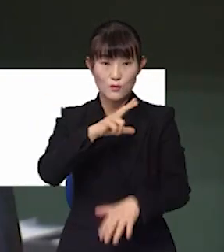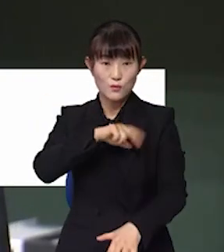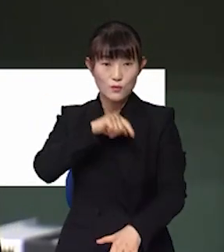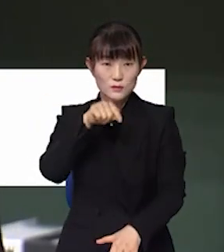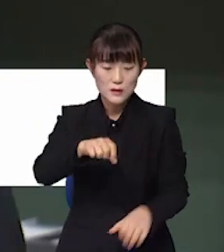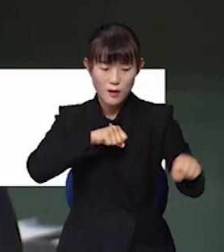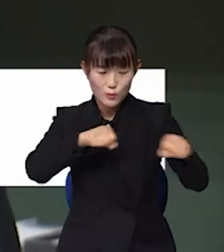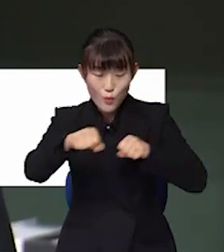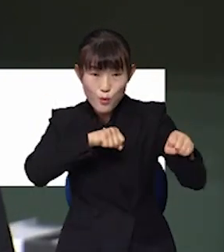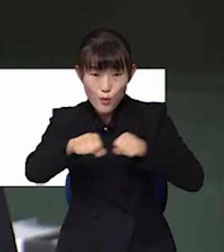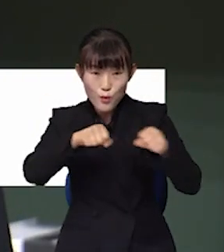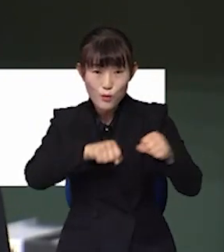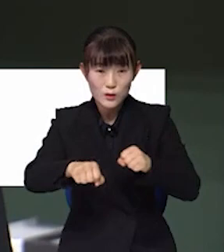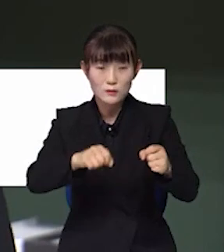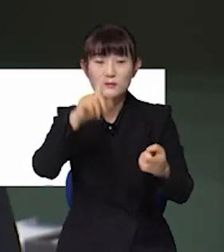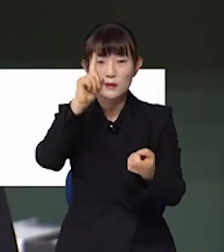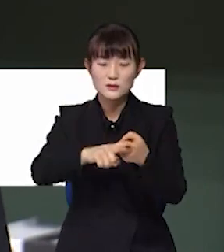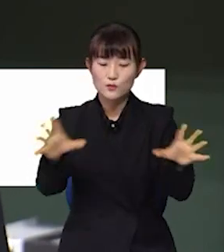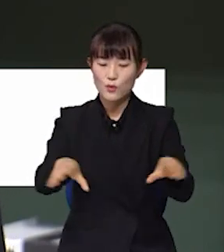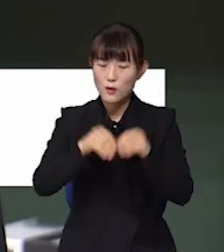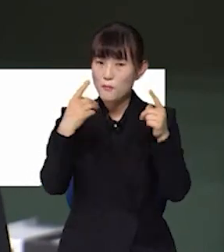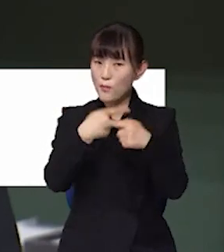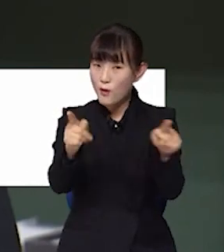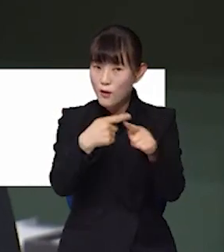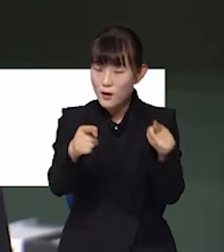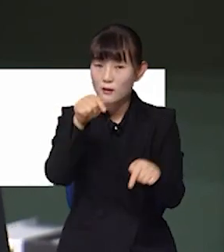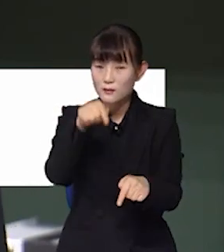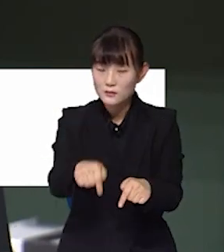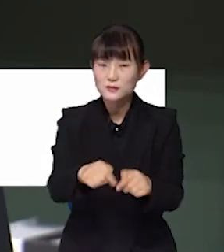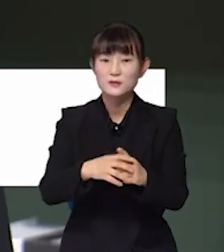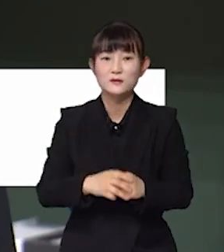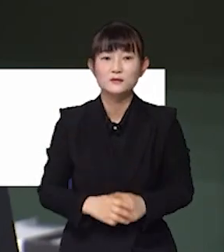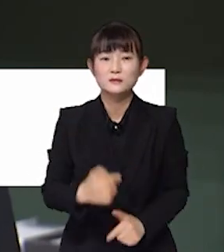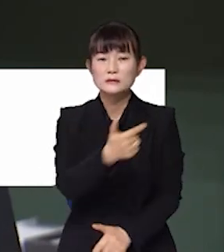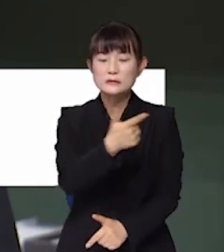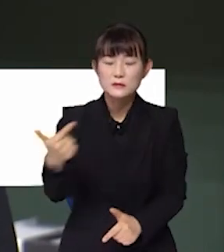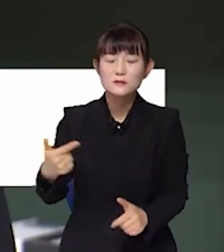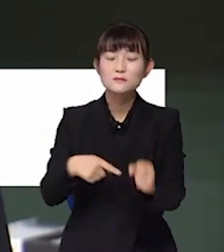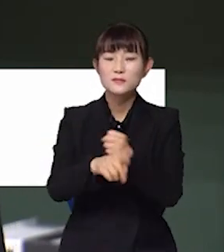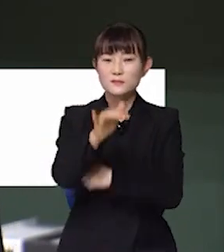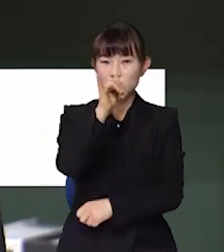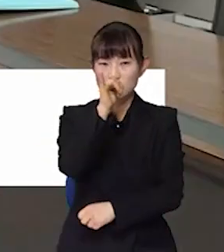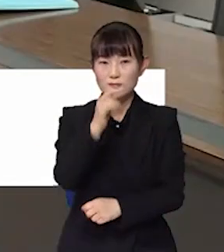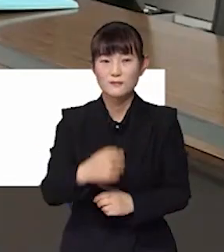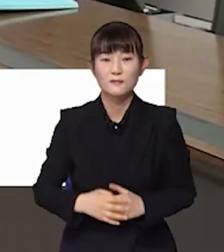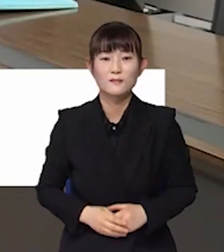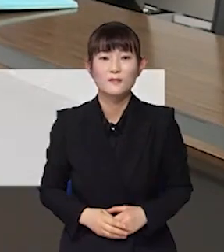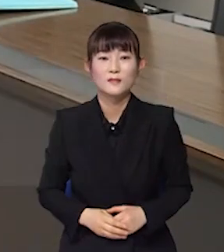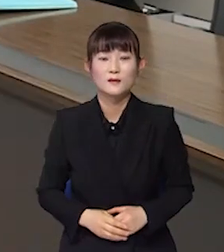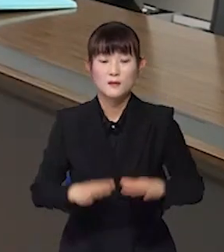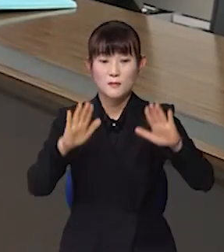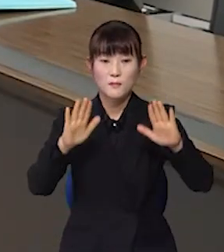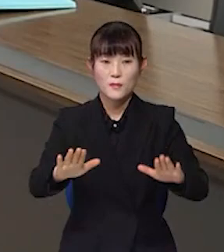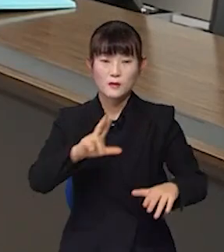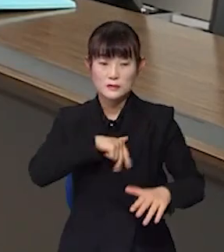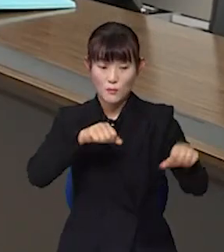국회의원들의 활동상들을 종합적으로 평가할 수 있다는 점에서 큰 의미가 있다고 생각합니다 이번